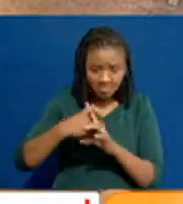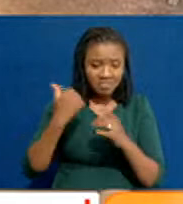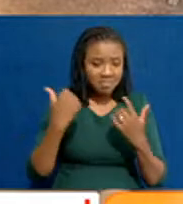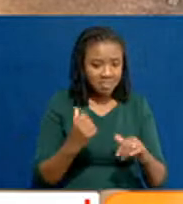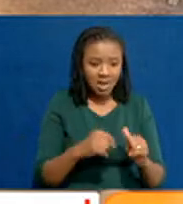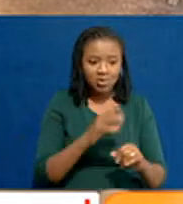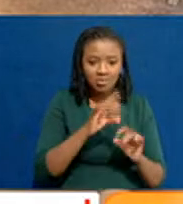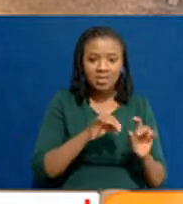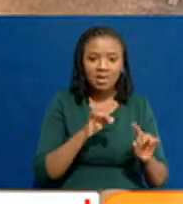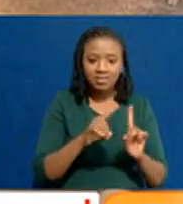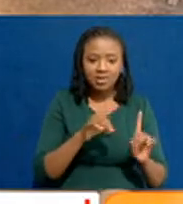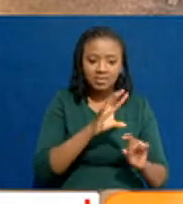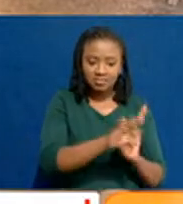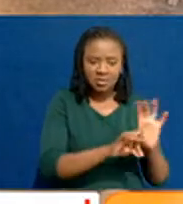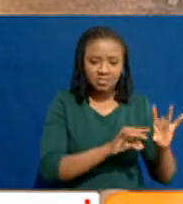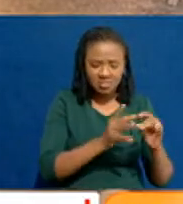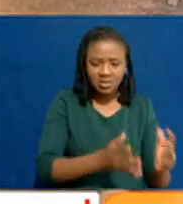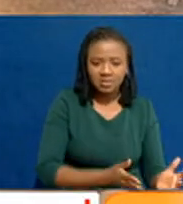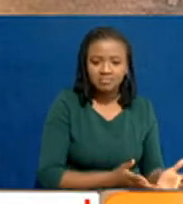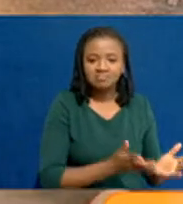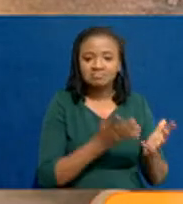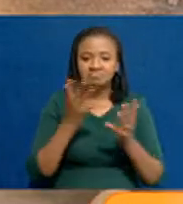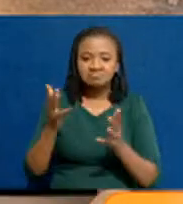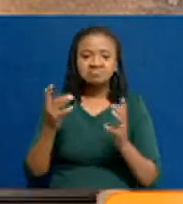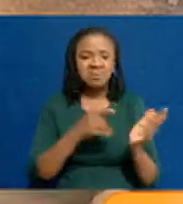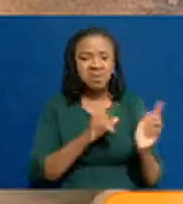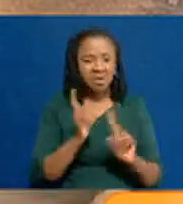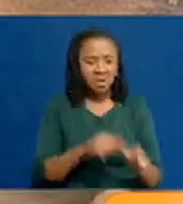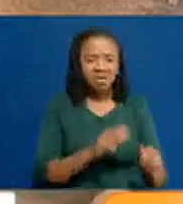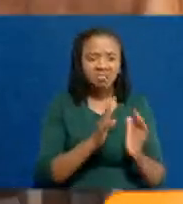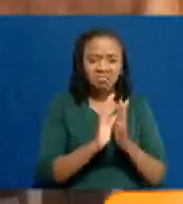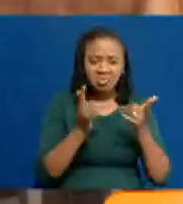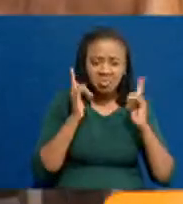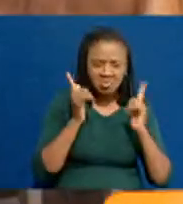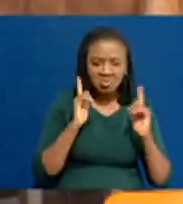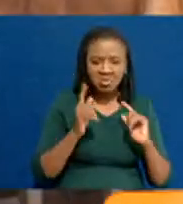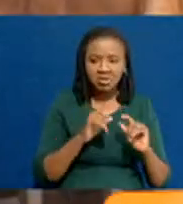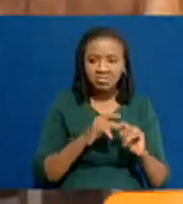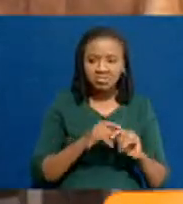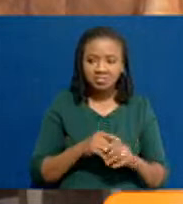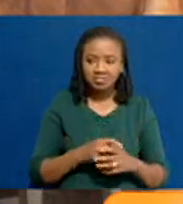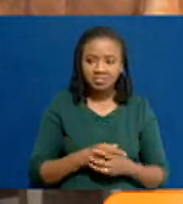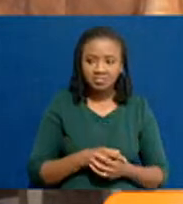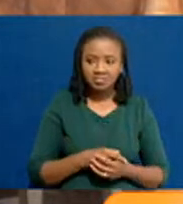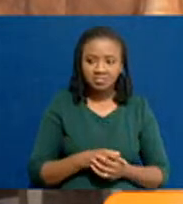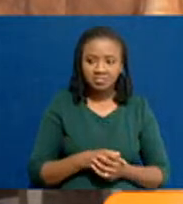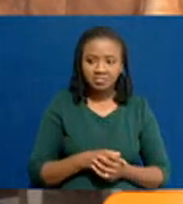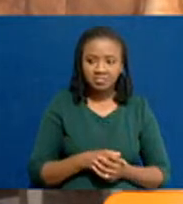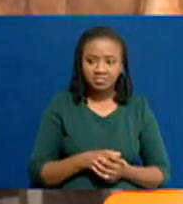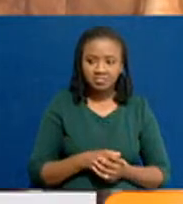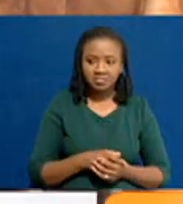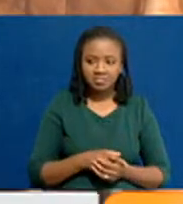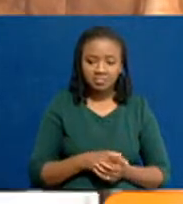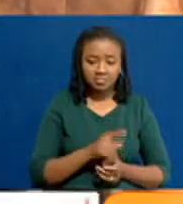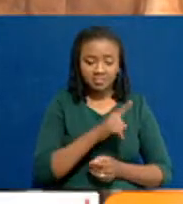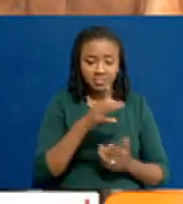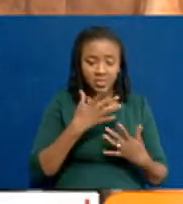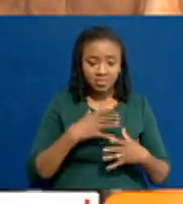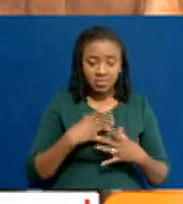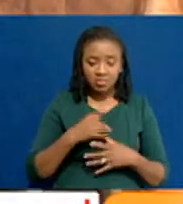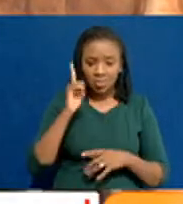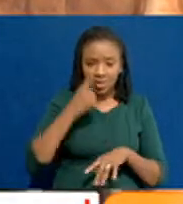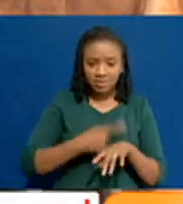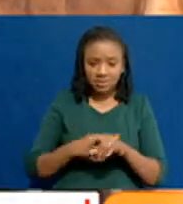tujui, na wanakuja na matingatinga wanabomoa. Ah, wetu tunawaona gawa kuna siku walifika